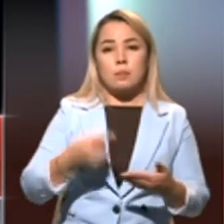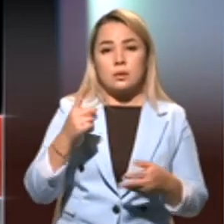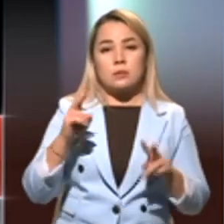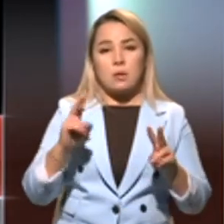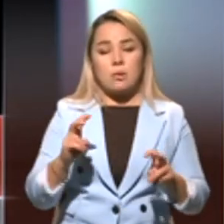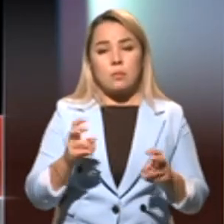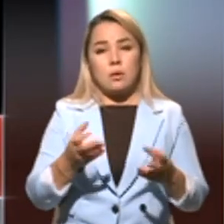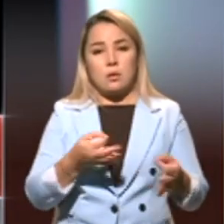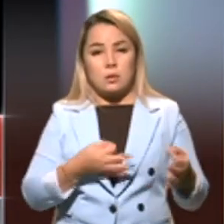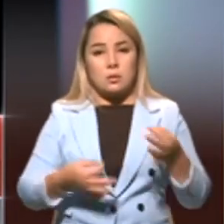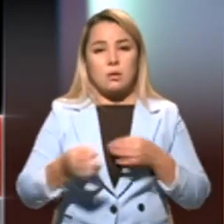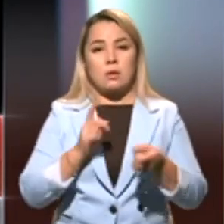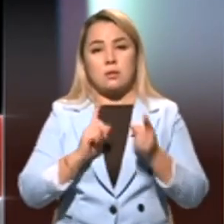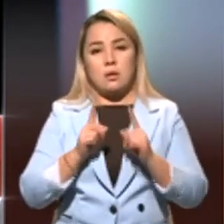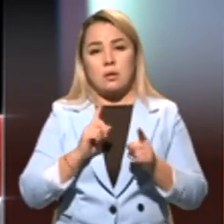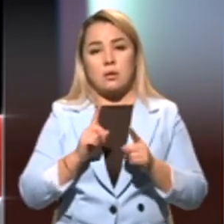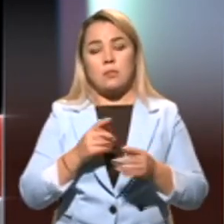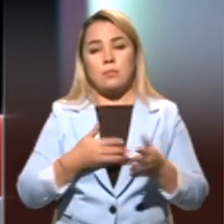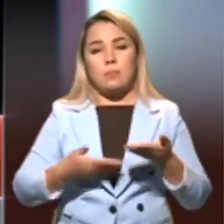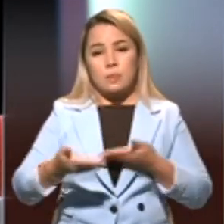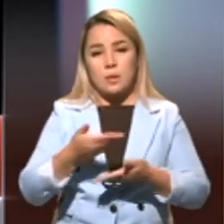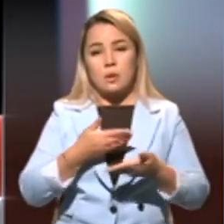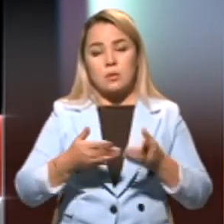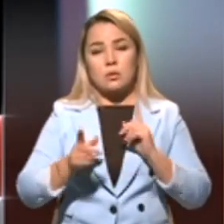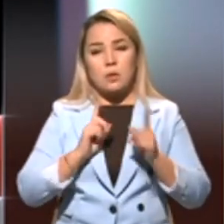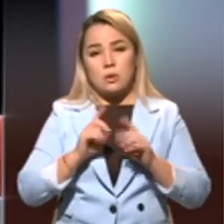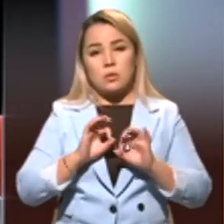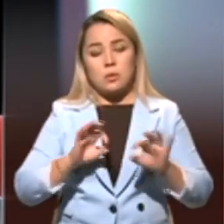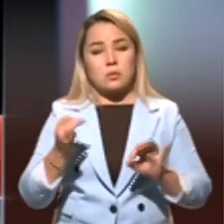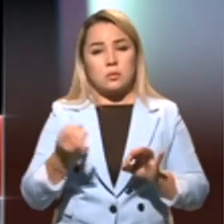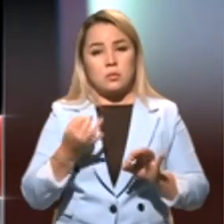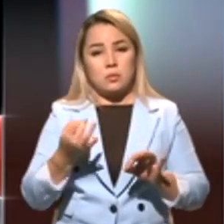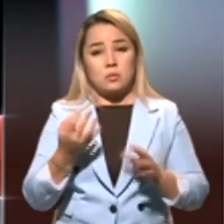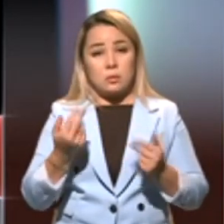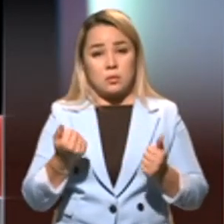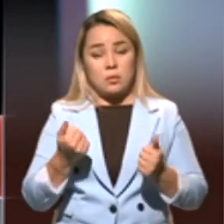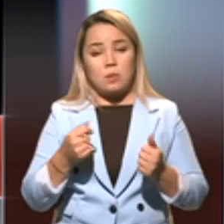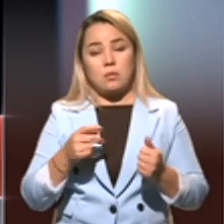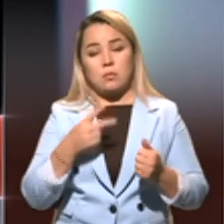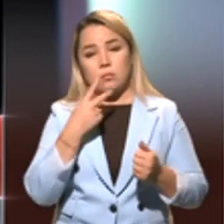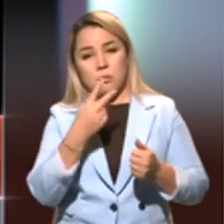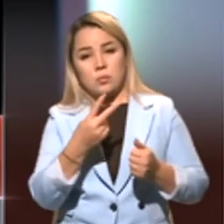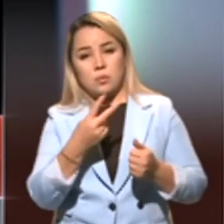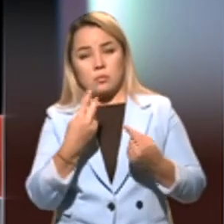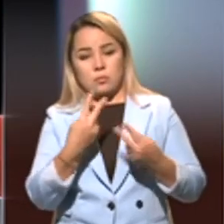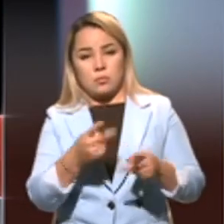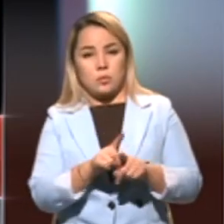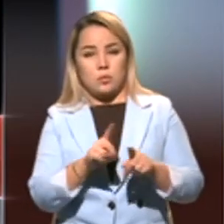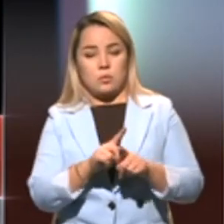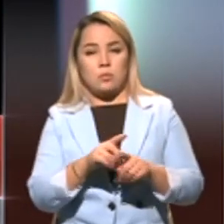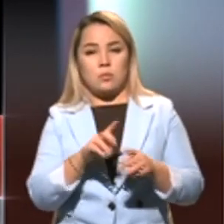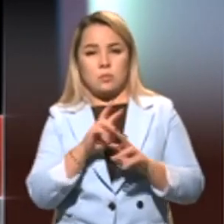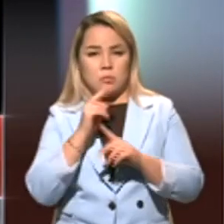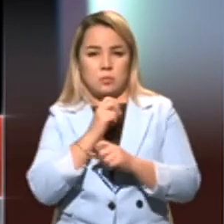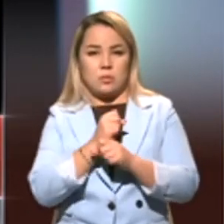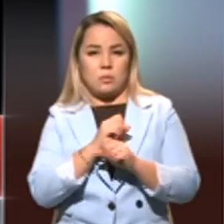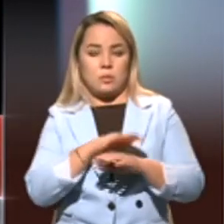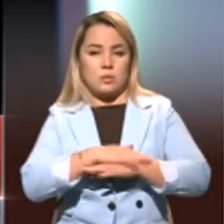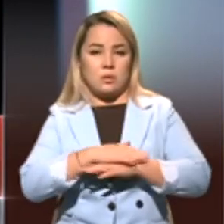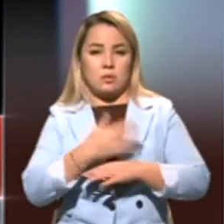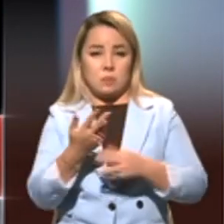тақырыпты алдыға қойып, сода бір ымыраға келіп тарқасуы мүмкін. Сырттай қарасақ, абсурдтық жағдай болуы мүмкін, сырттай қарасақ